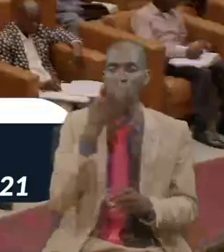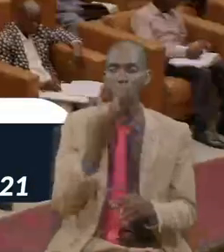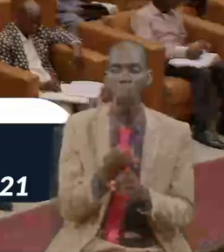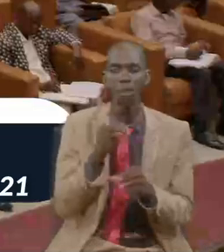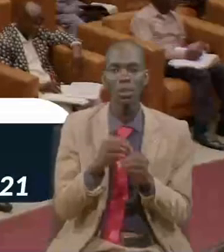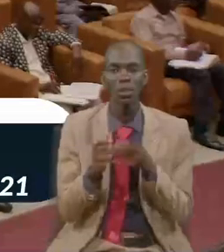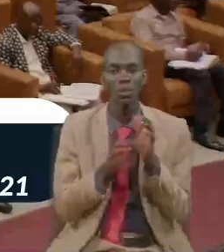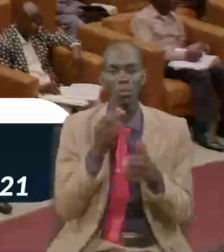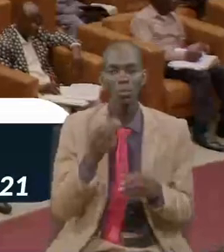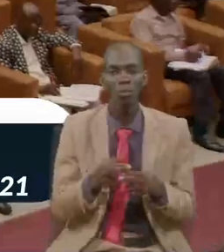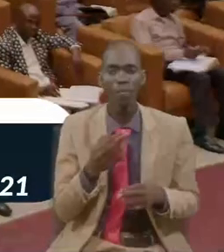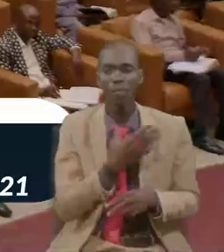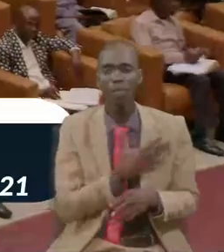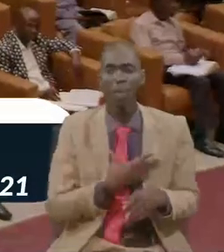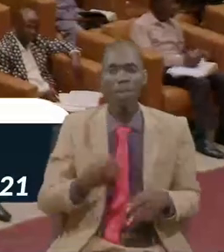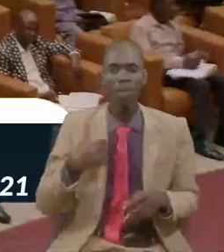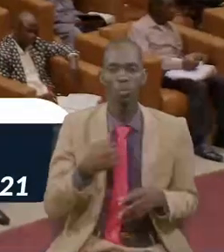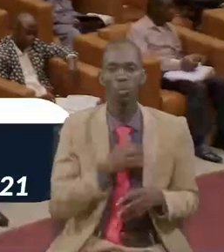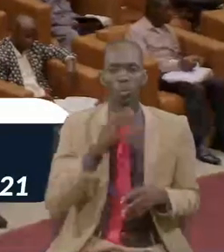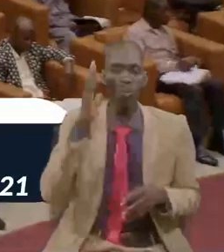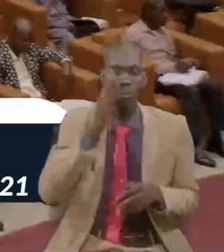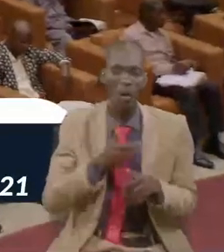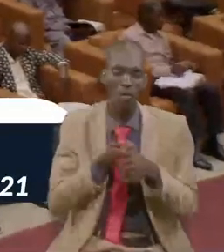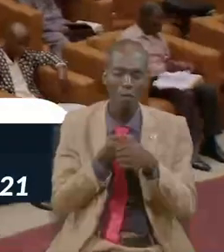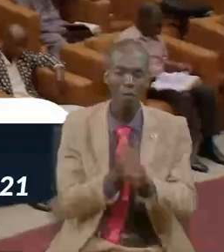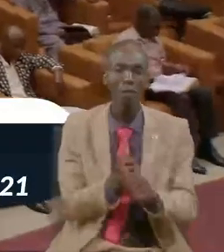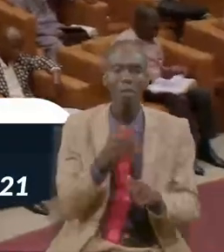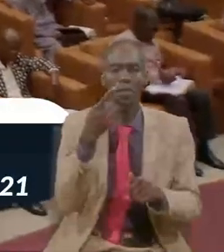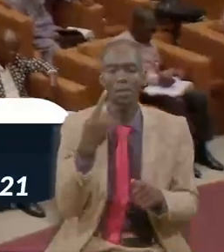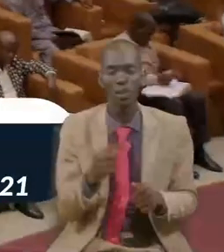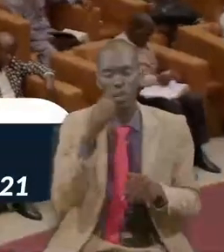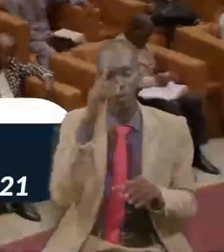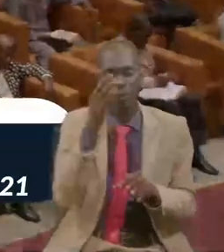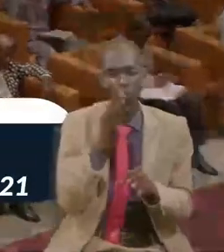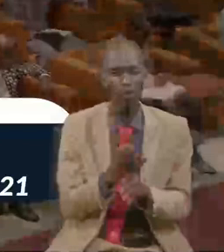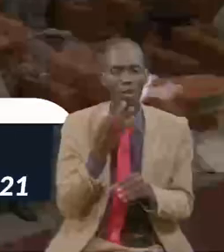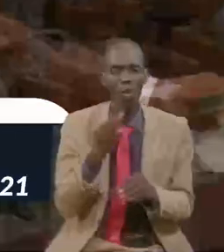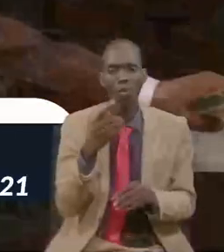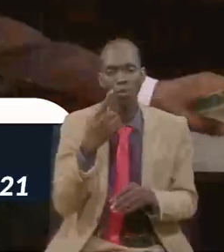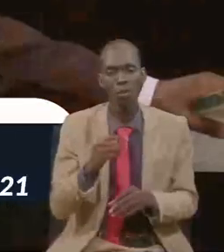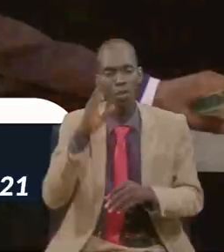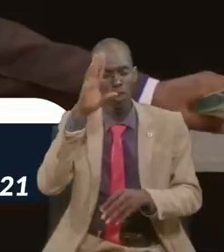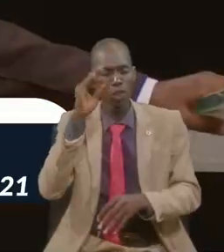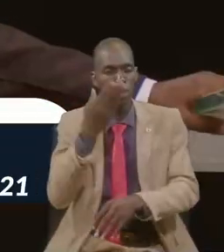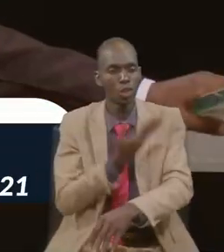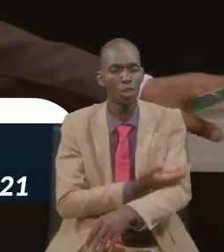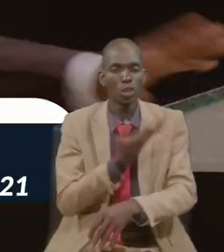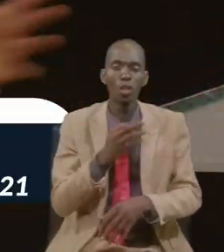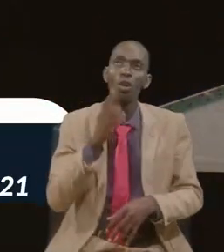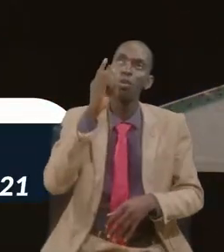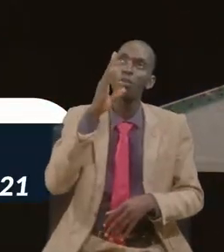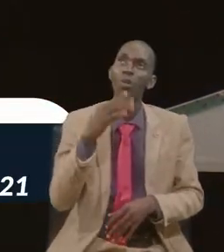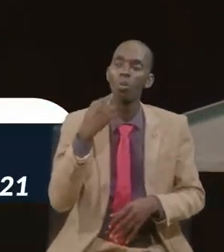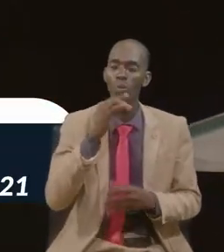et on manque, alors nous deviendrons riches en la foi. Nous allons vivre par la foi du Fils de Dieu qui nous